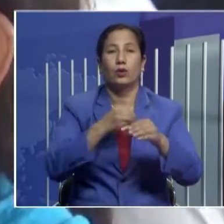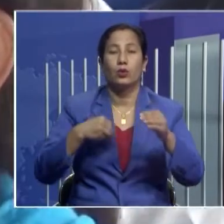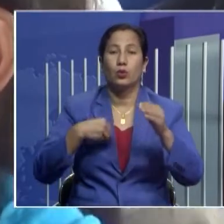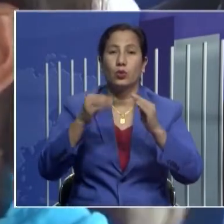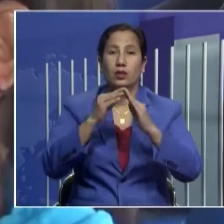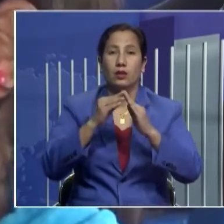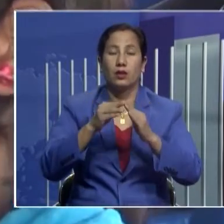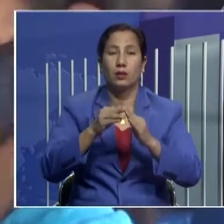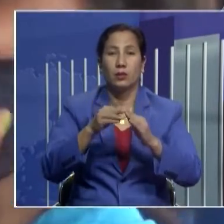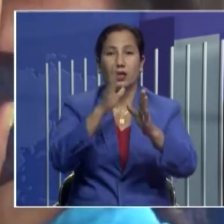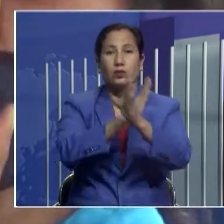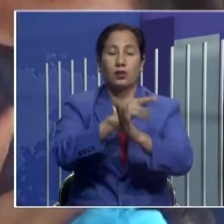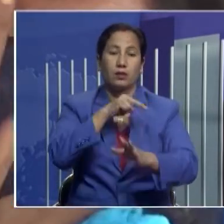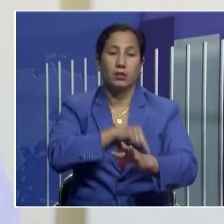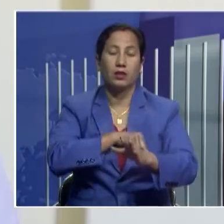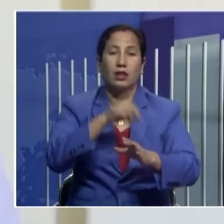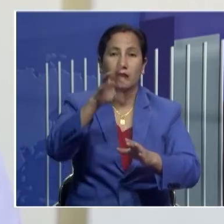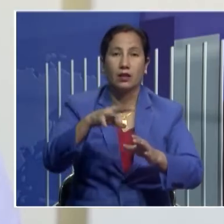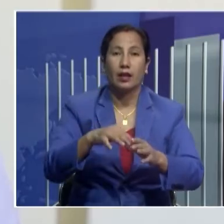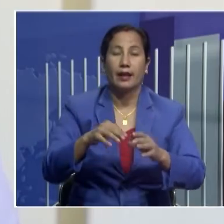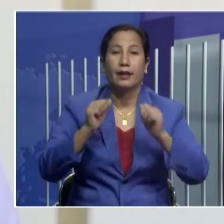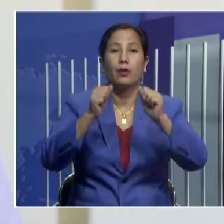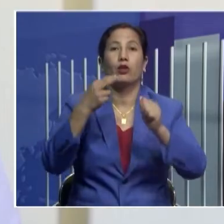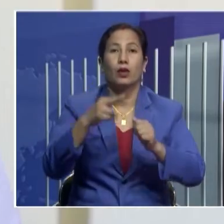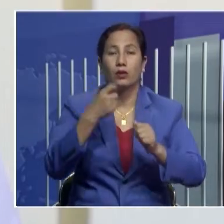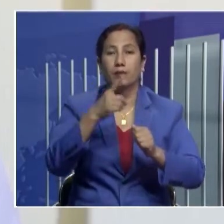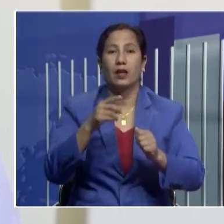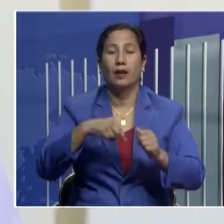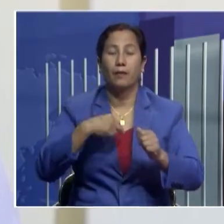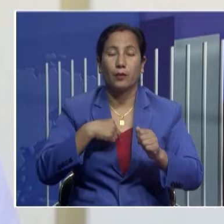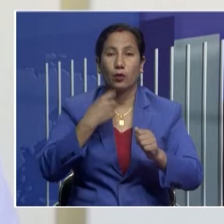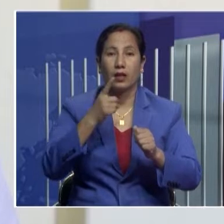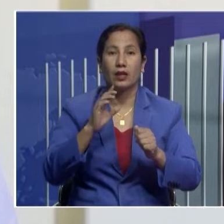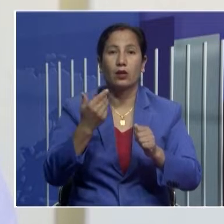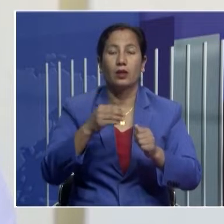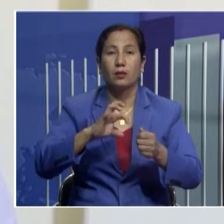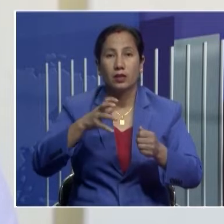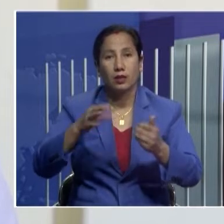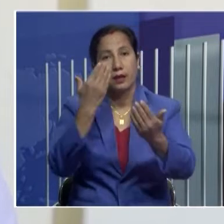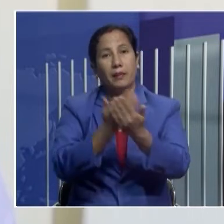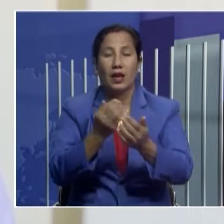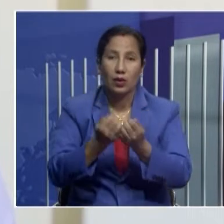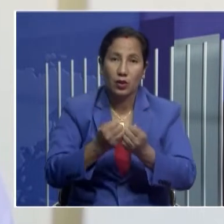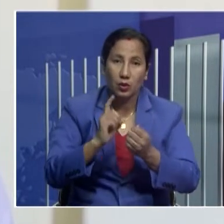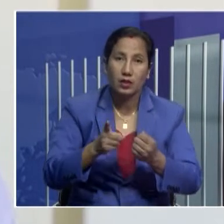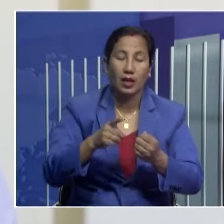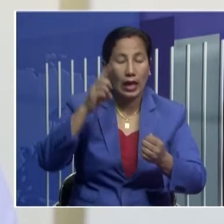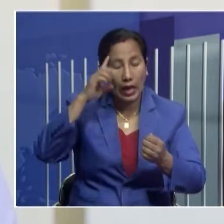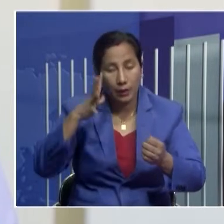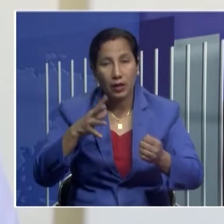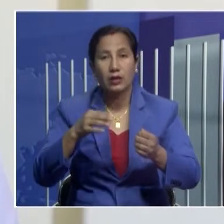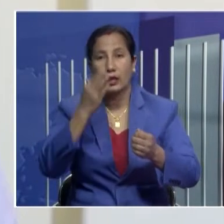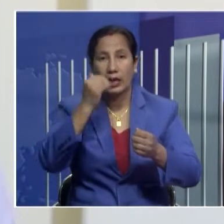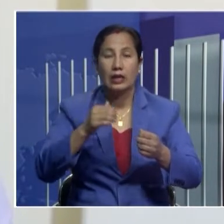भत्ता दिलाउनका लागि पहल भइरहेको बताउनु भएको छ। अब हाम्रो भने के हो भने हामीले पनि प्रदेशमा चाहिँ माग गरेको हो। त्यही अन्यलताको कारणले